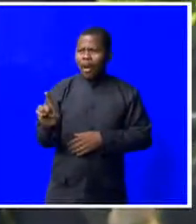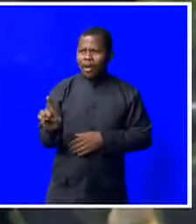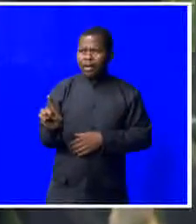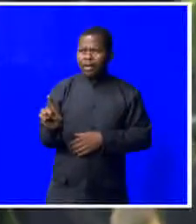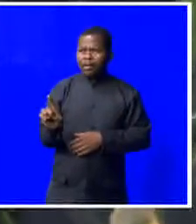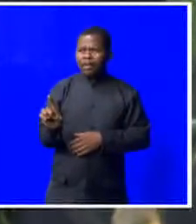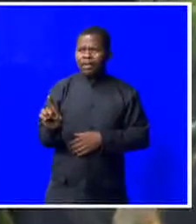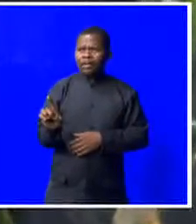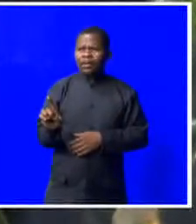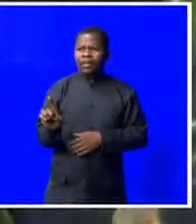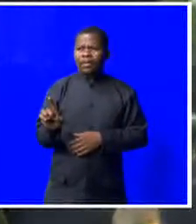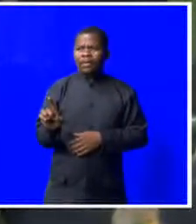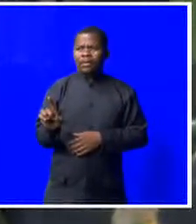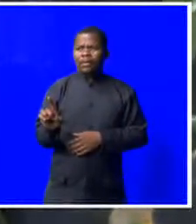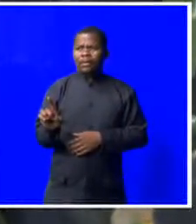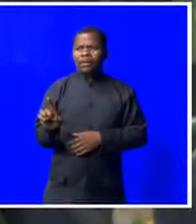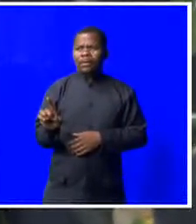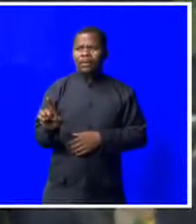muntu lesingathi